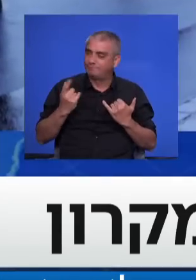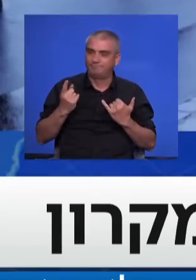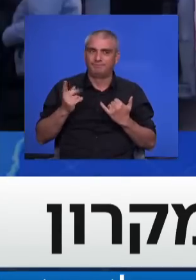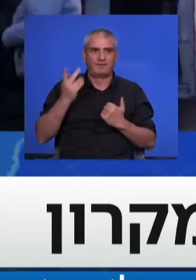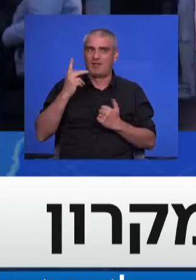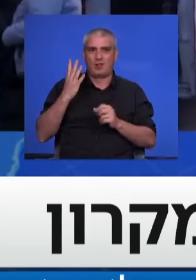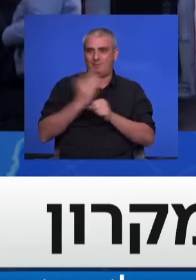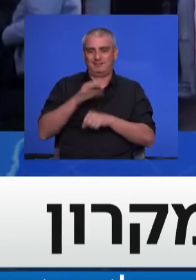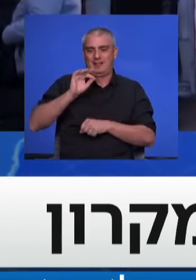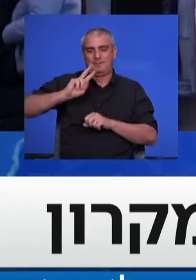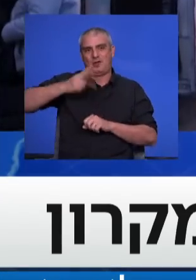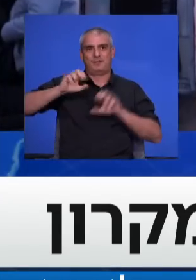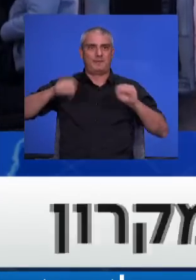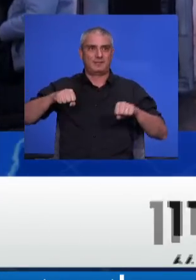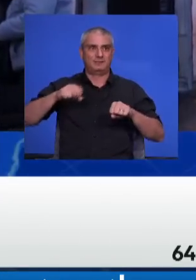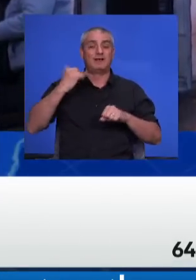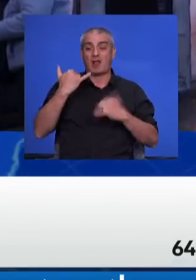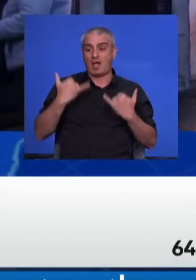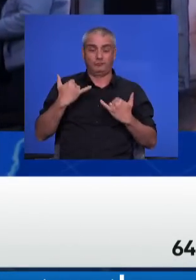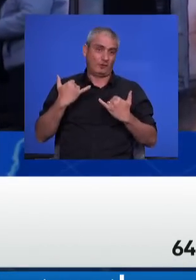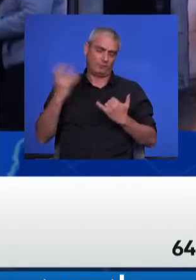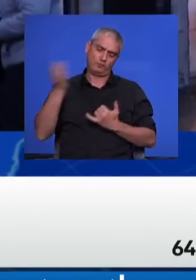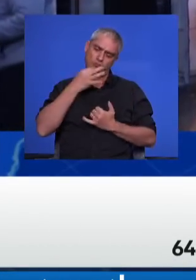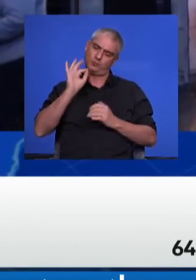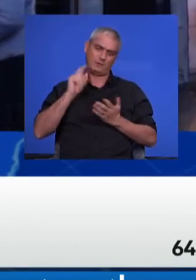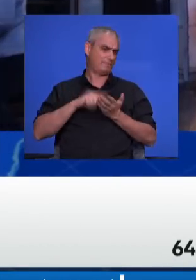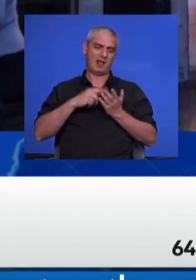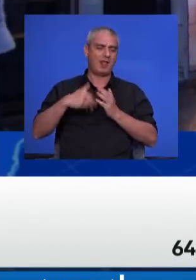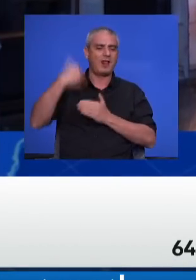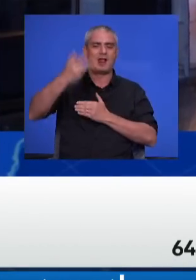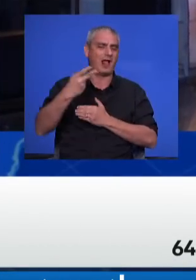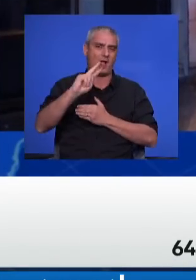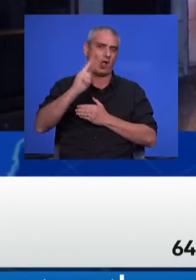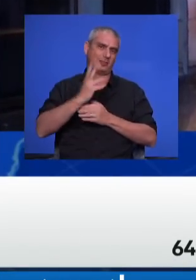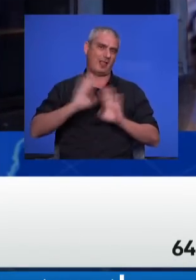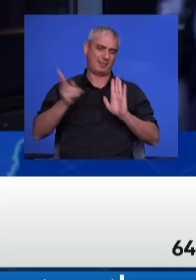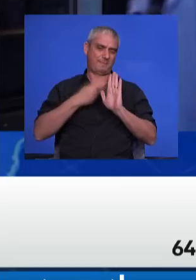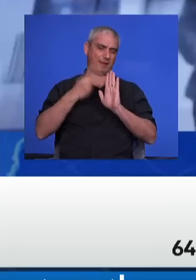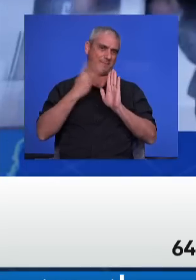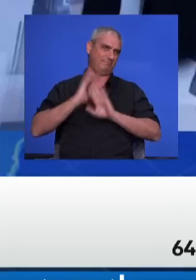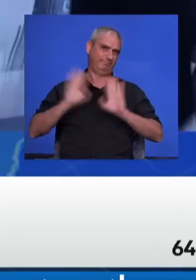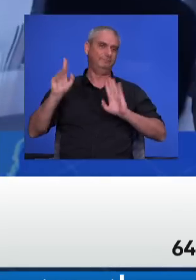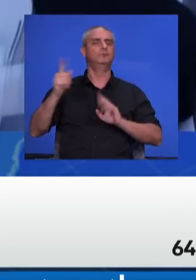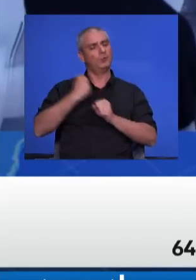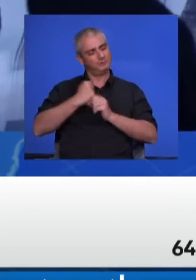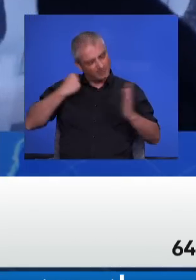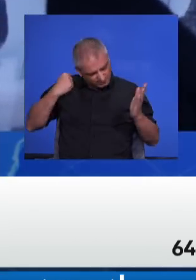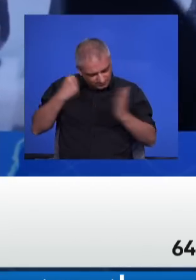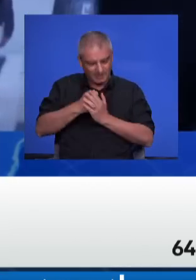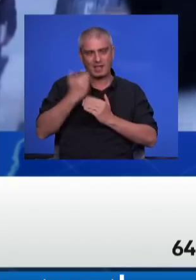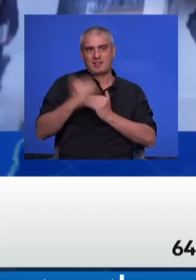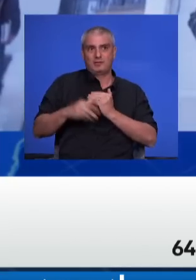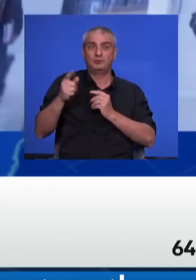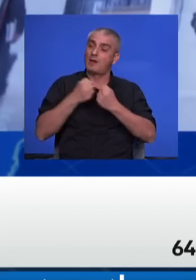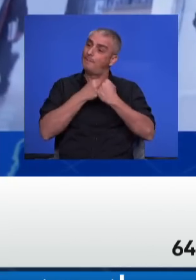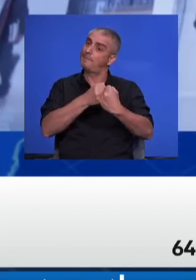נבחר לנשיא, הוא לא היה מדבר היום. אבל עכשיו מותר לו, כי אין לו, אין קדנציה נוספת, ולכן הוא הולך עד הסוף. זה